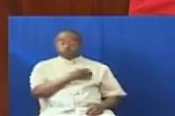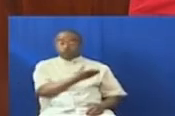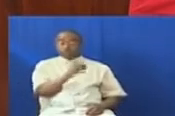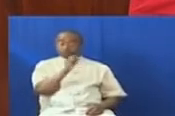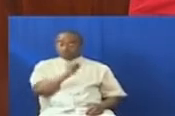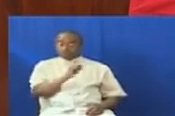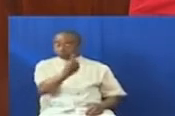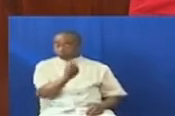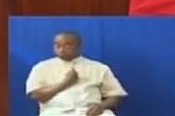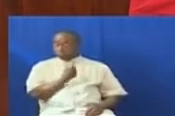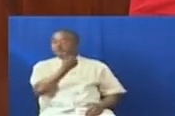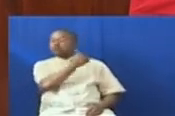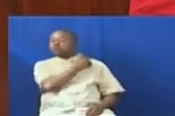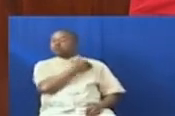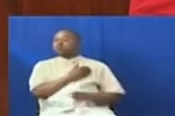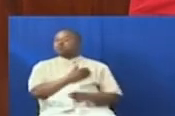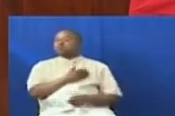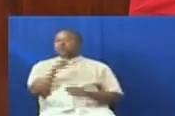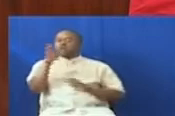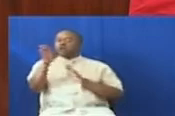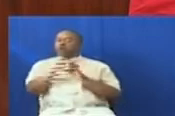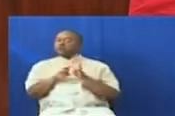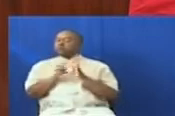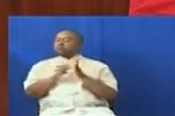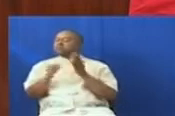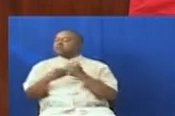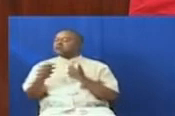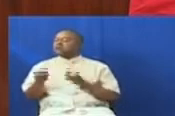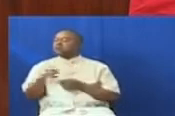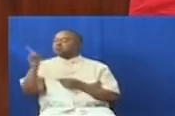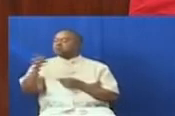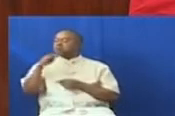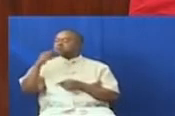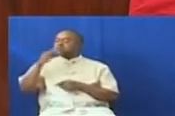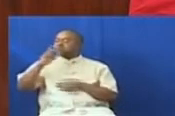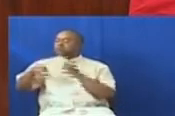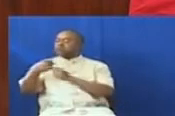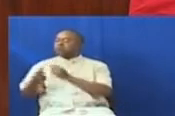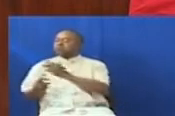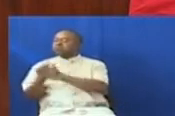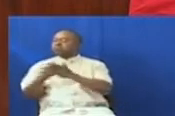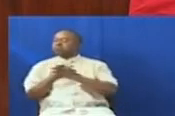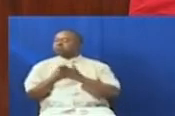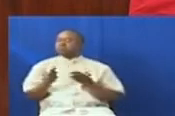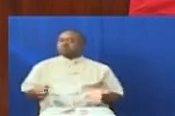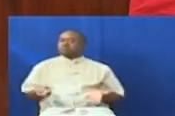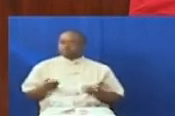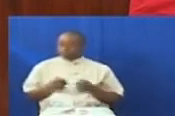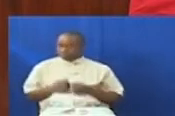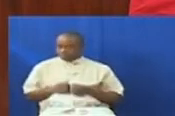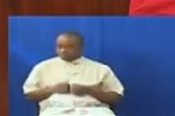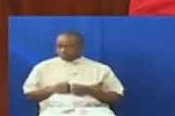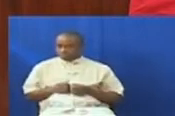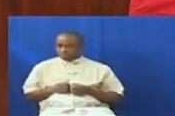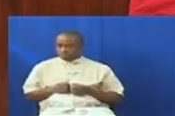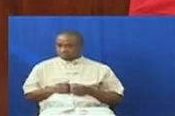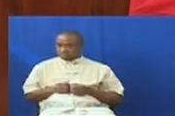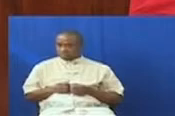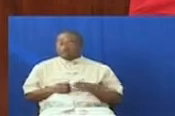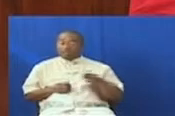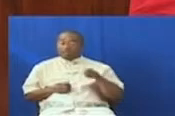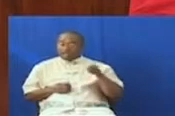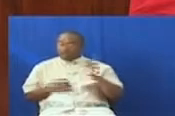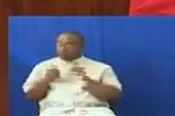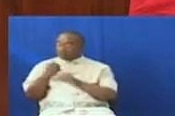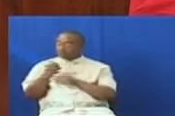atuambie utaratibu gani unafanya haya makosa yanaendelea kutendeka. Nini kinatokea kiasi kwamba wale wanaofanya malipo